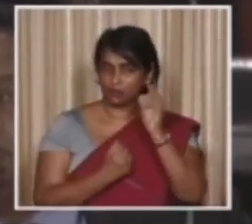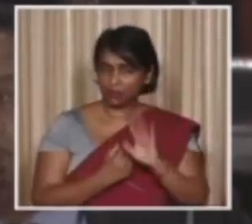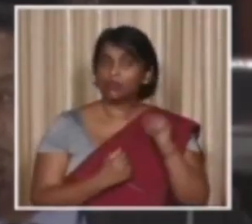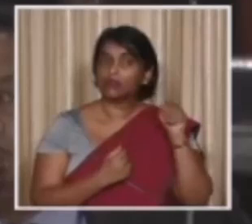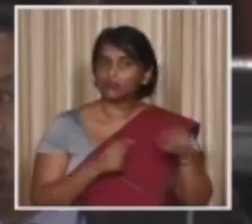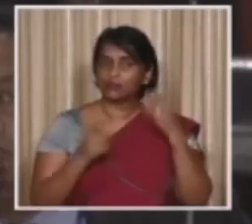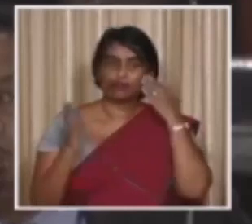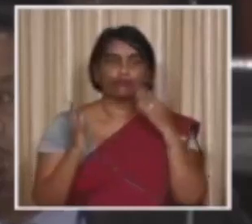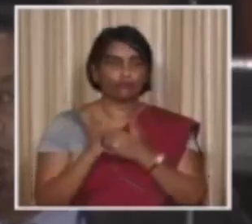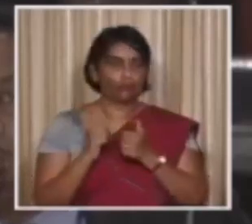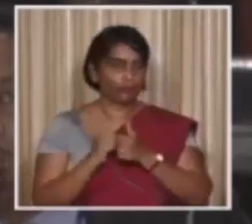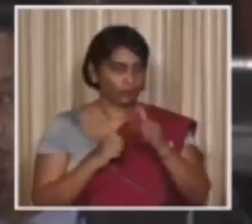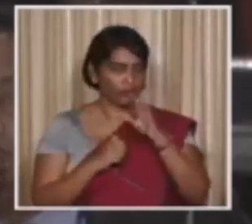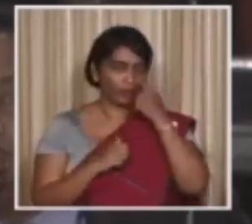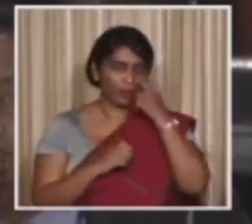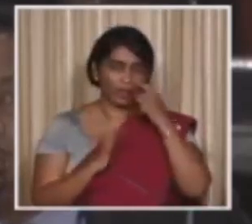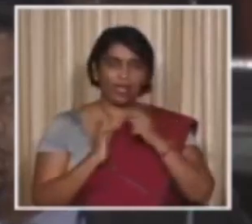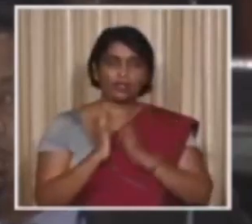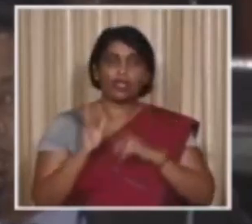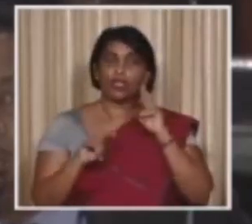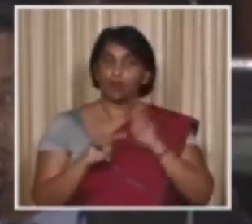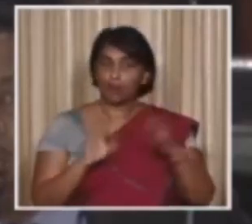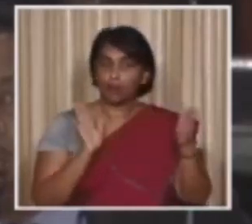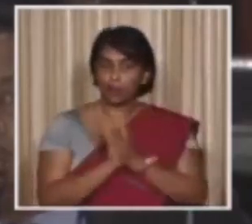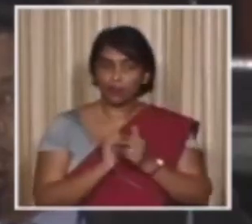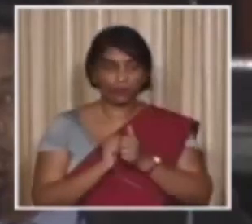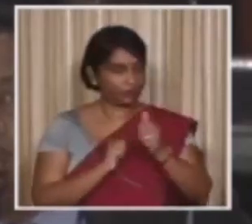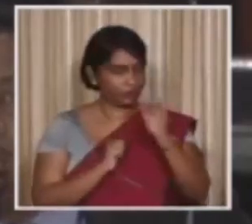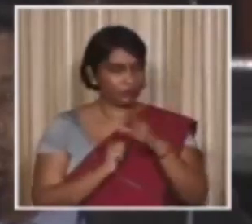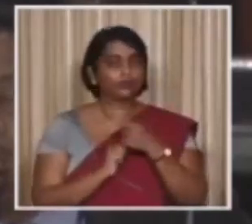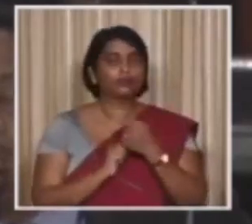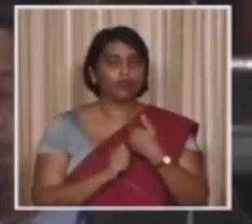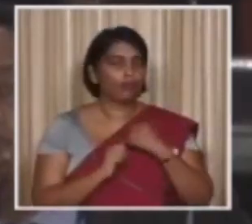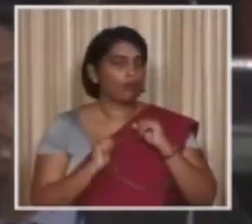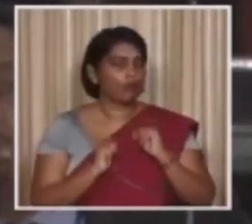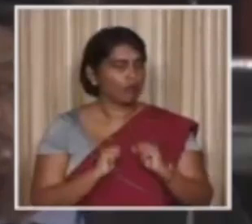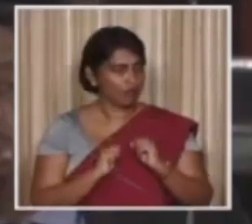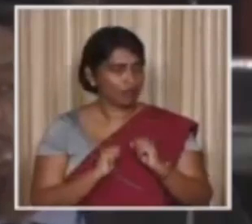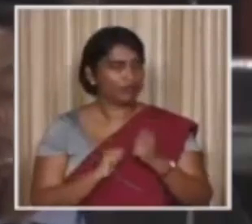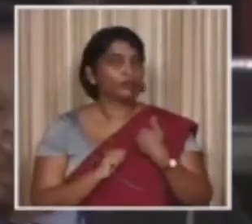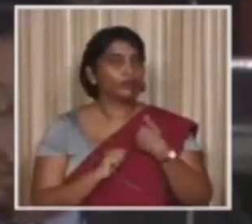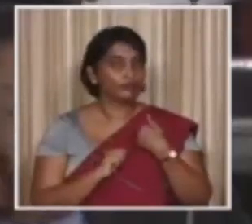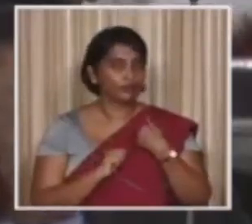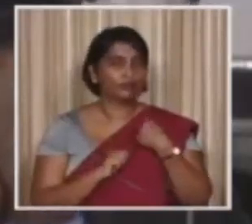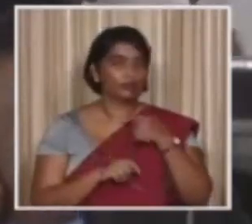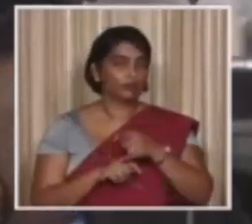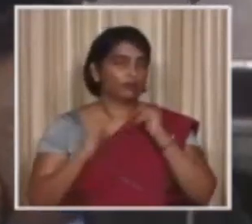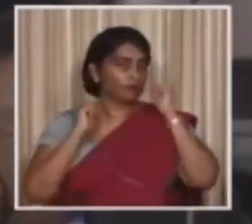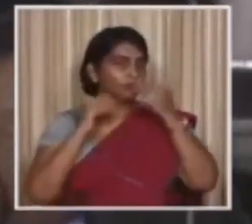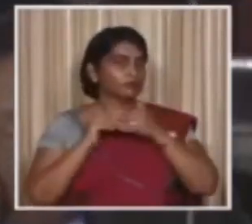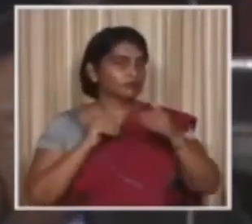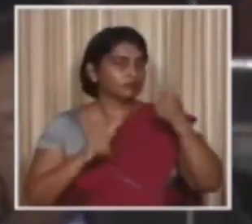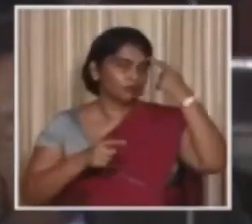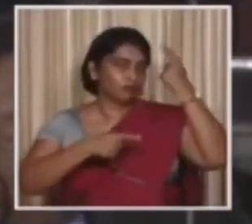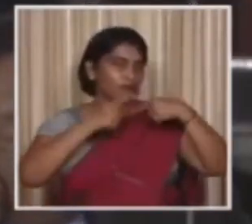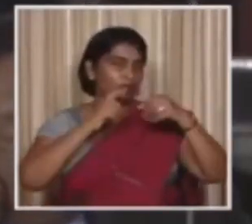ඉතින් මේ කාරණා එක්ක බැලුවාම IMF එකත් එක්ක ඉස්සරහට යනකොට අපි කොහොමද මේක සාර්ථක කරන්න කියලා නැවත